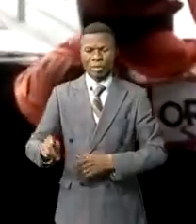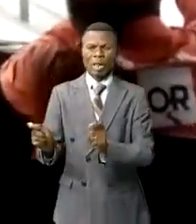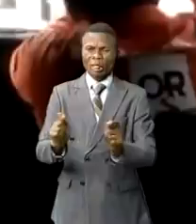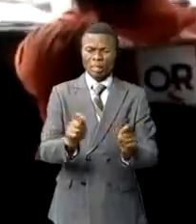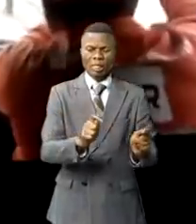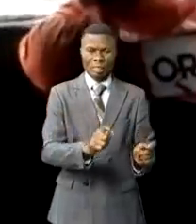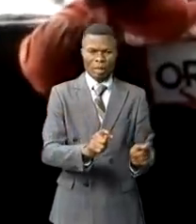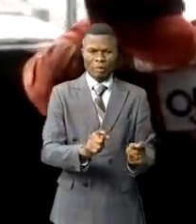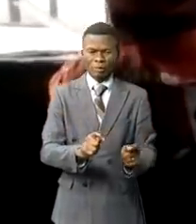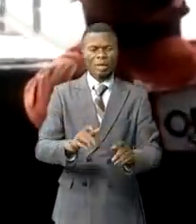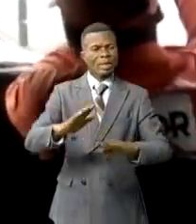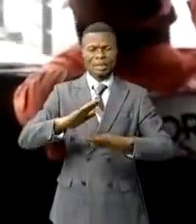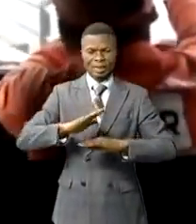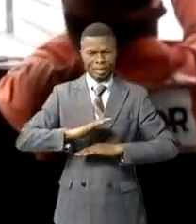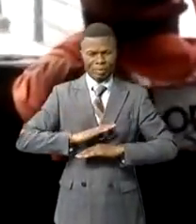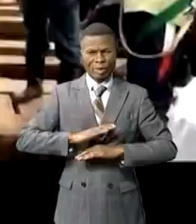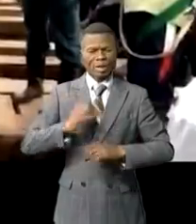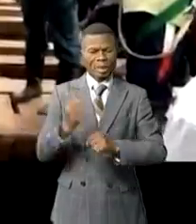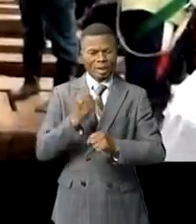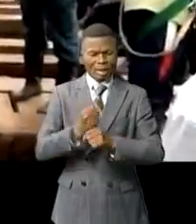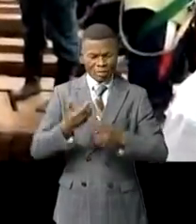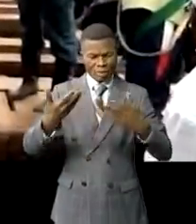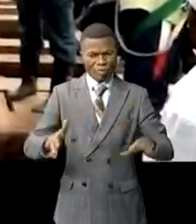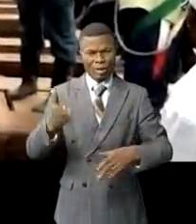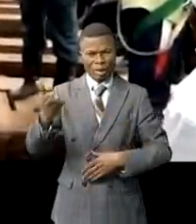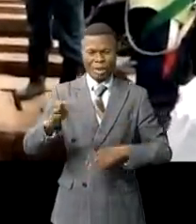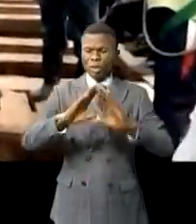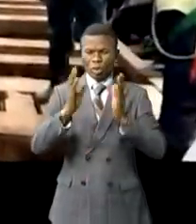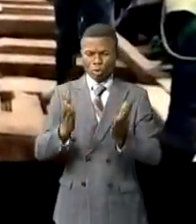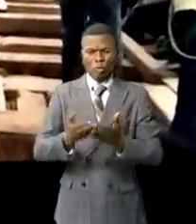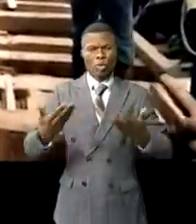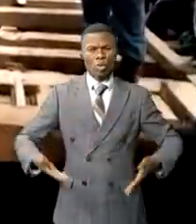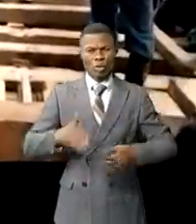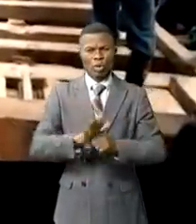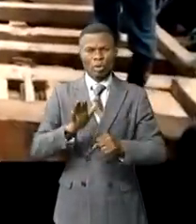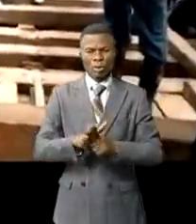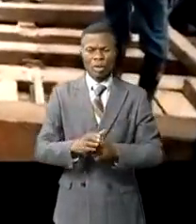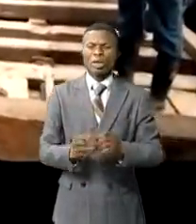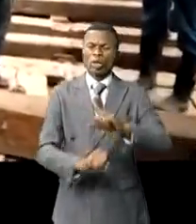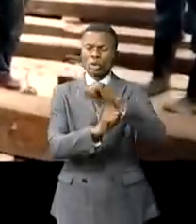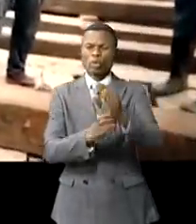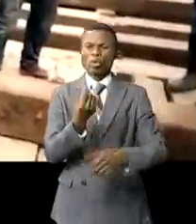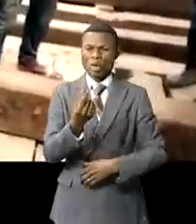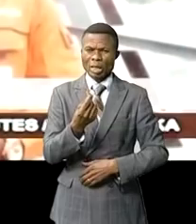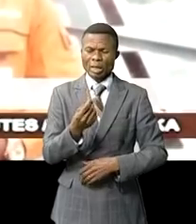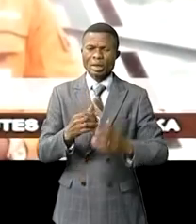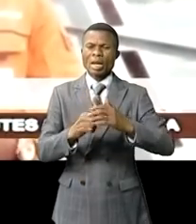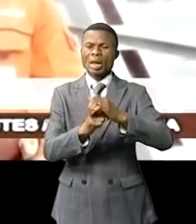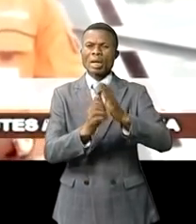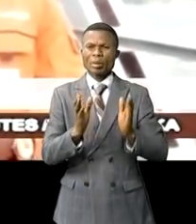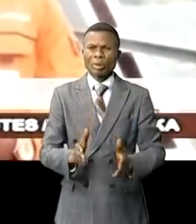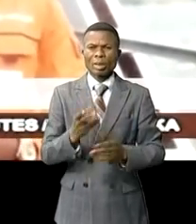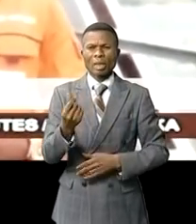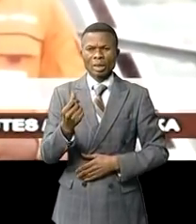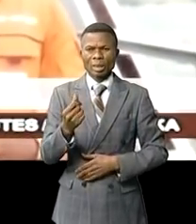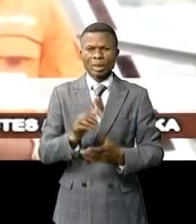Tanganyika se dit satisfait de la fin des travaux, tout en saluant l'appui financier de ses partenaires. Commune et financement